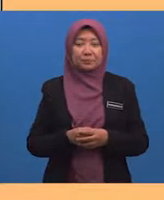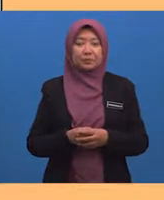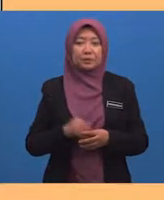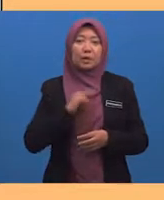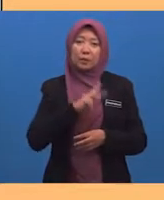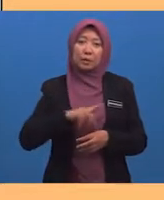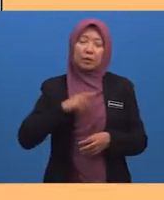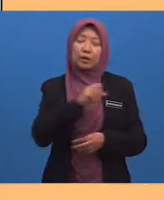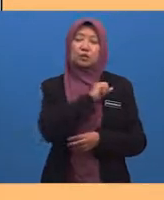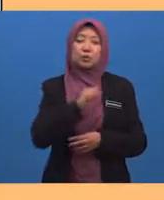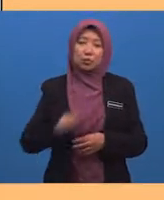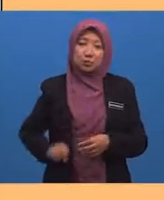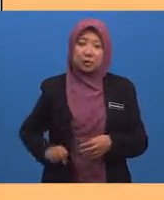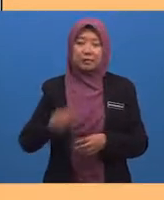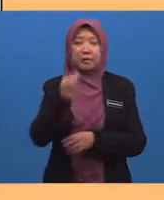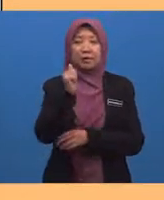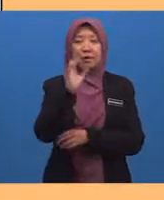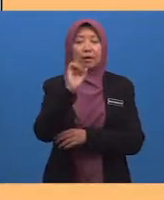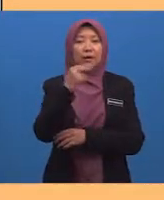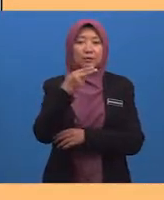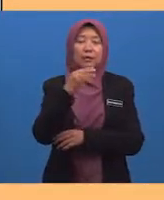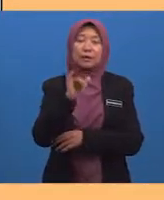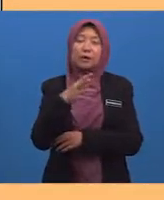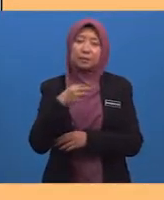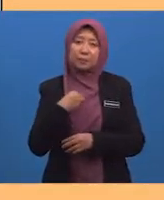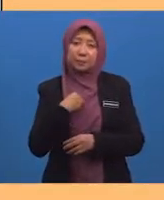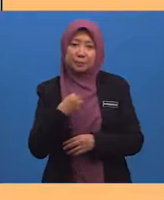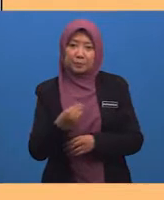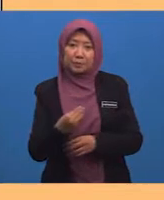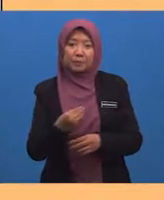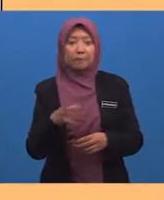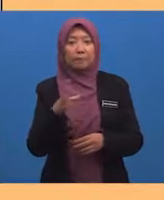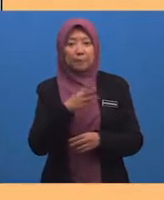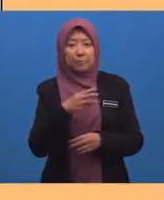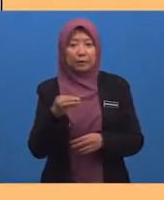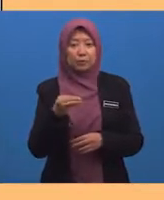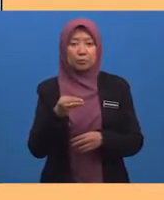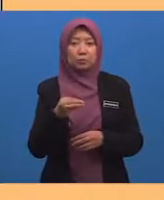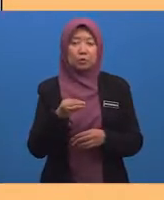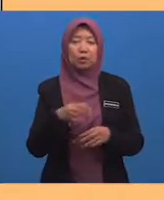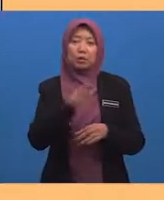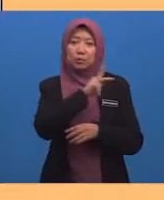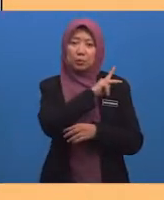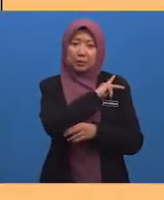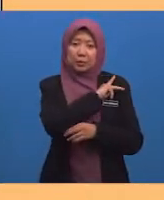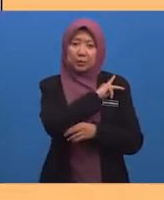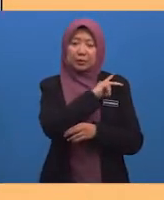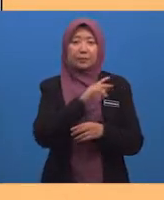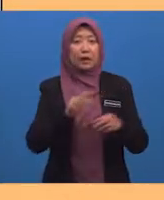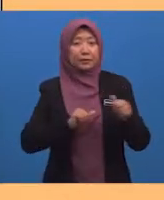Kepribadian Sultan-Sultan Aceh yang meminati dan menaungi kegiatan keilmuan telah